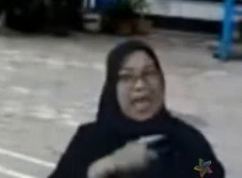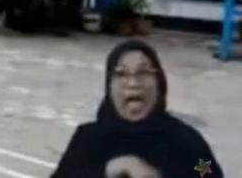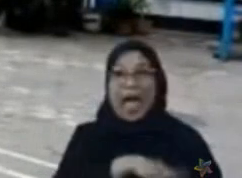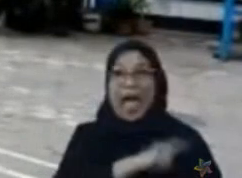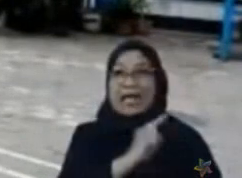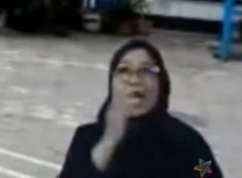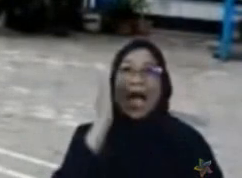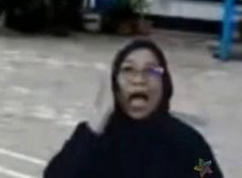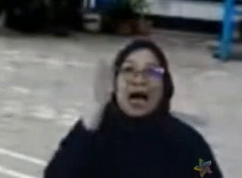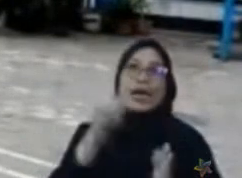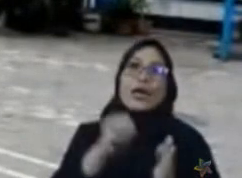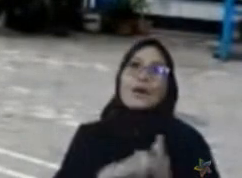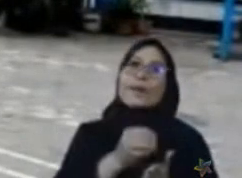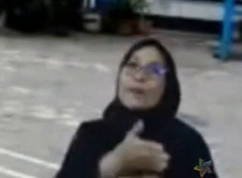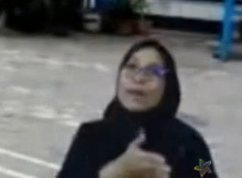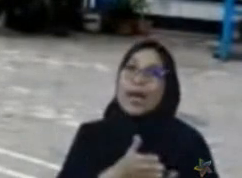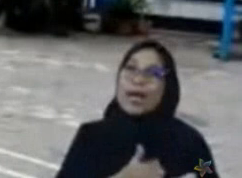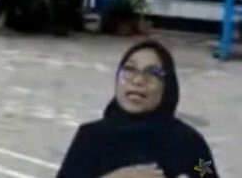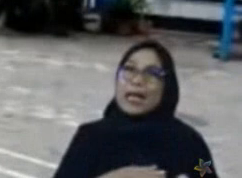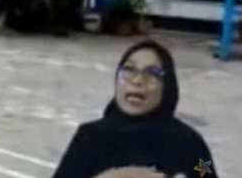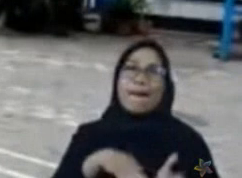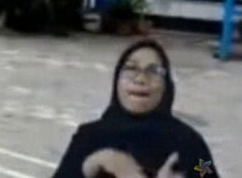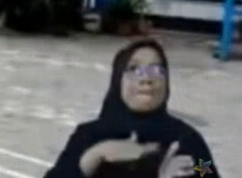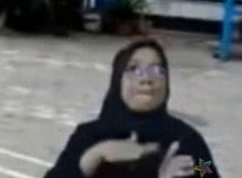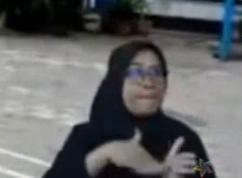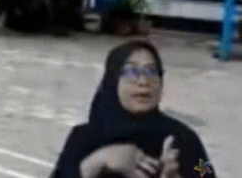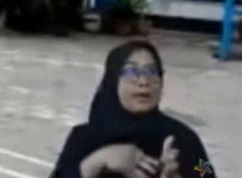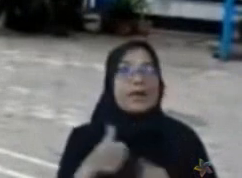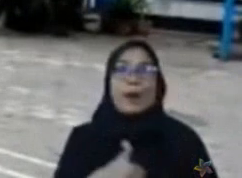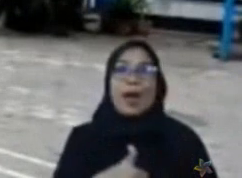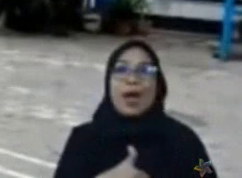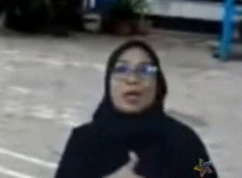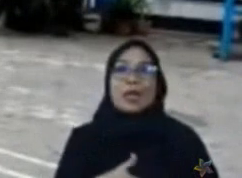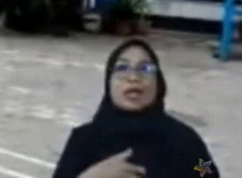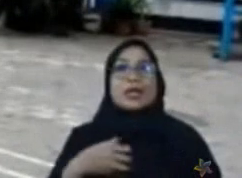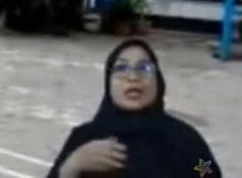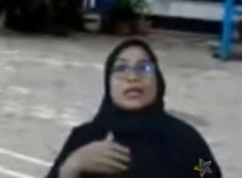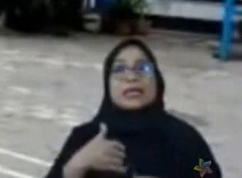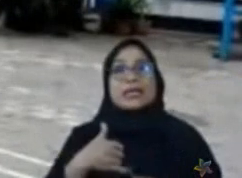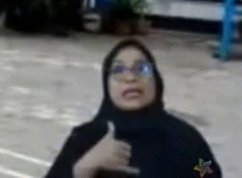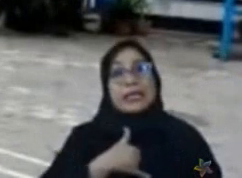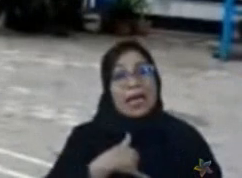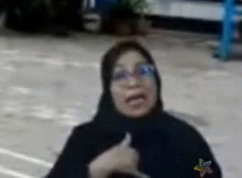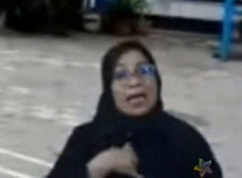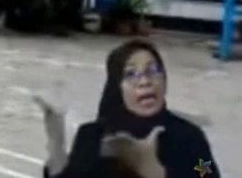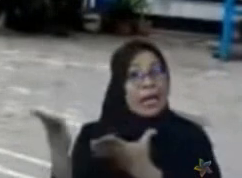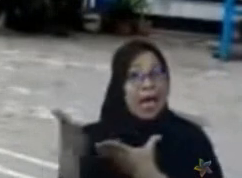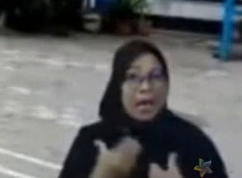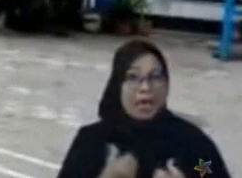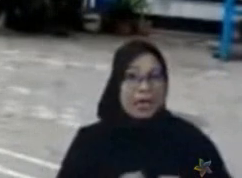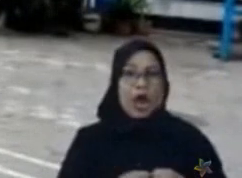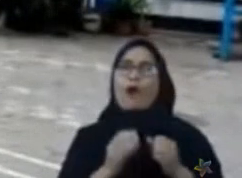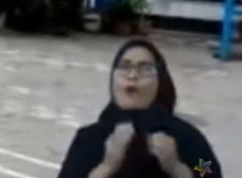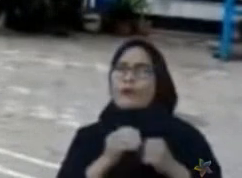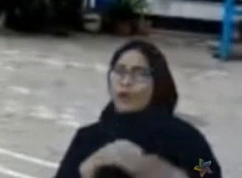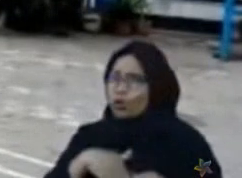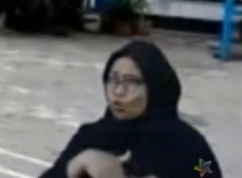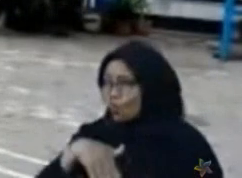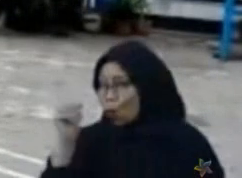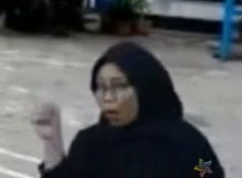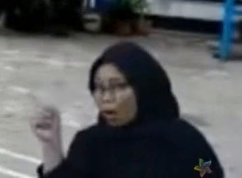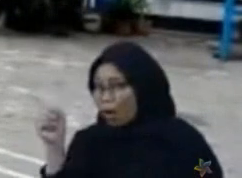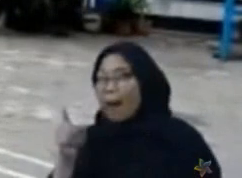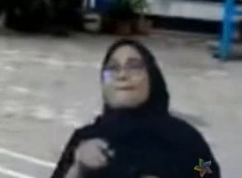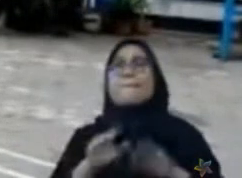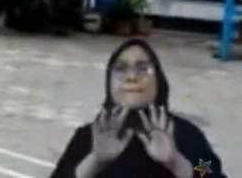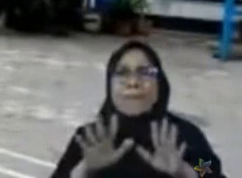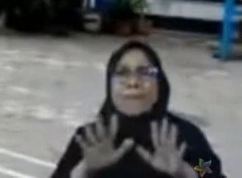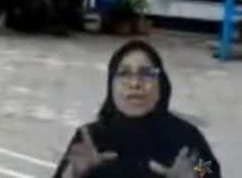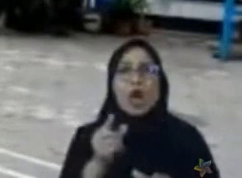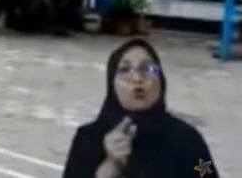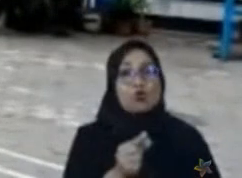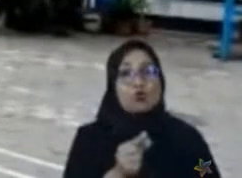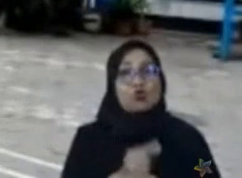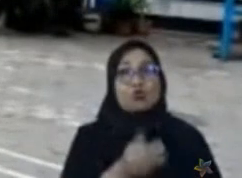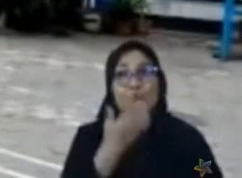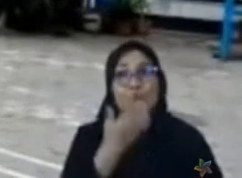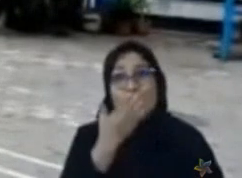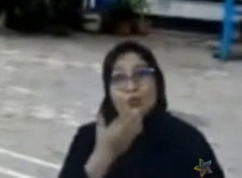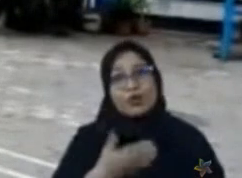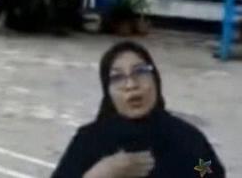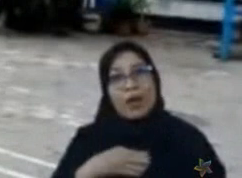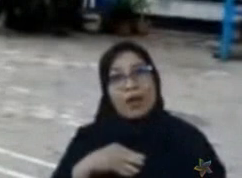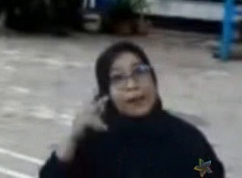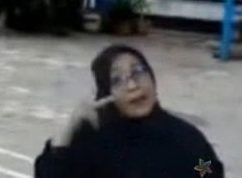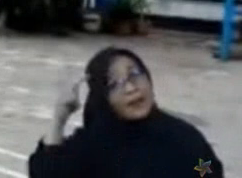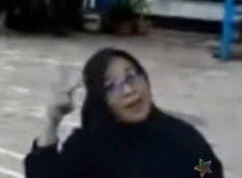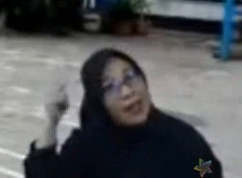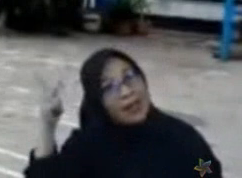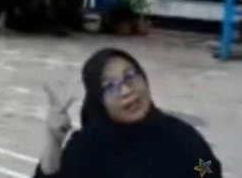berbagi praktik baik ya. Saya yakin di luar sana banyak sekali guru-guru dengan praktik kerennya masing-masing. Tapi di sini saya